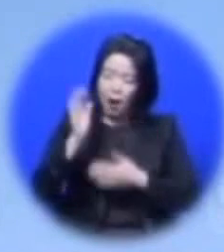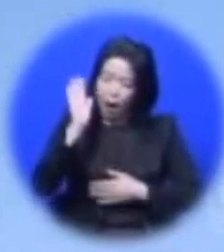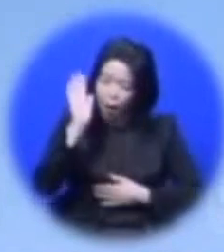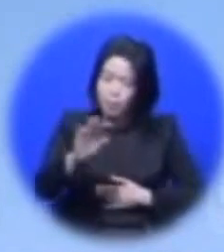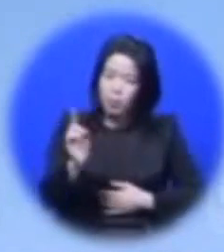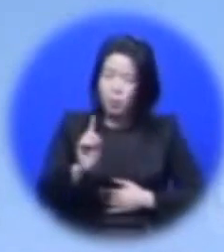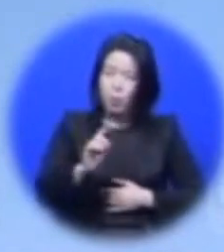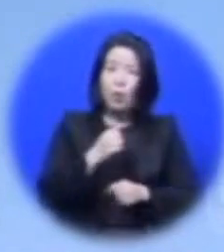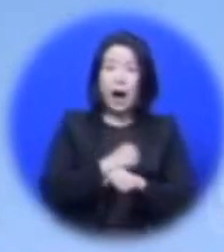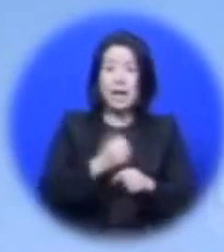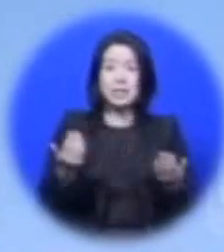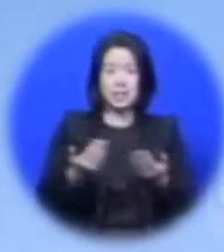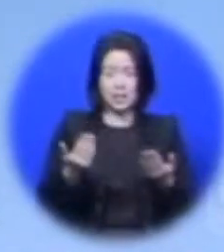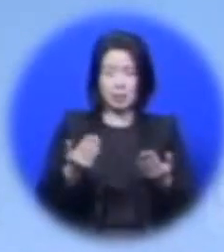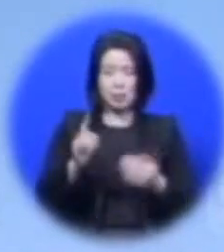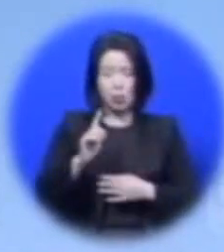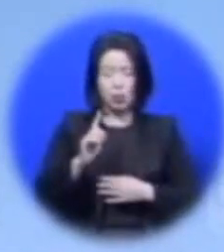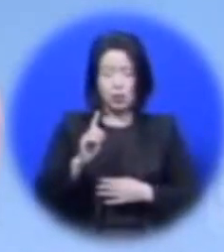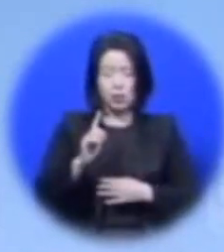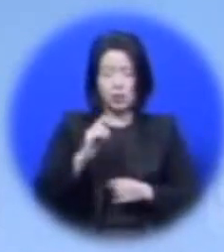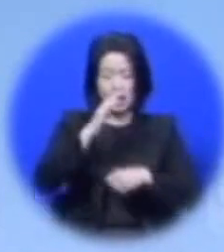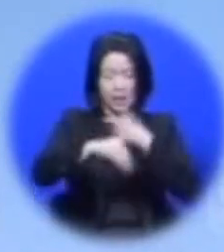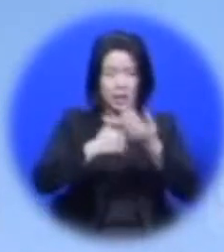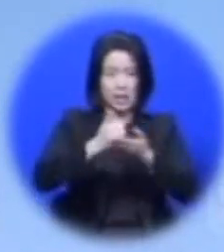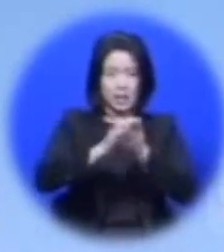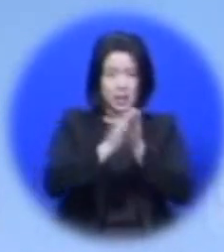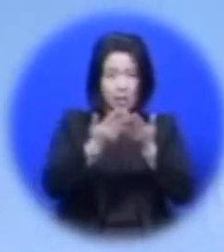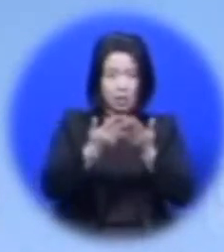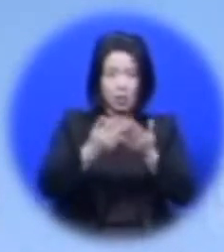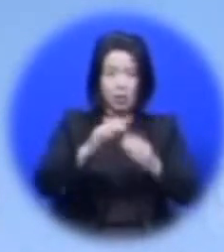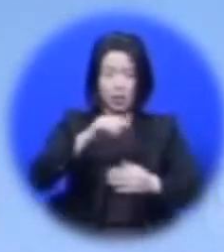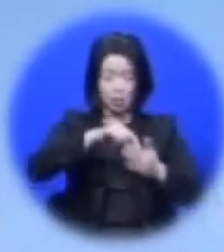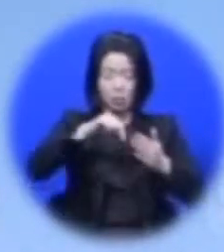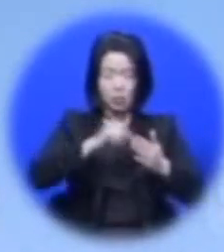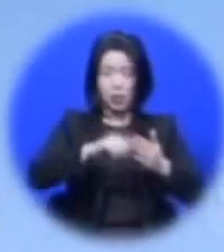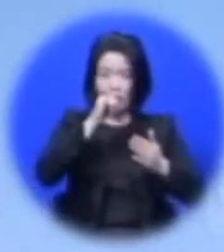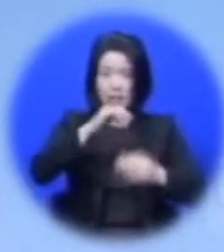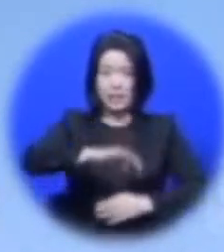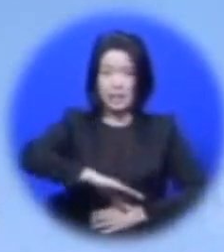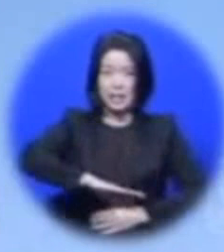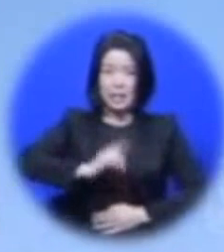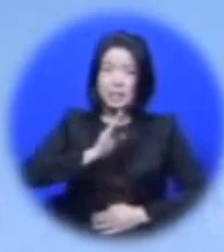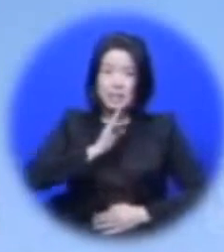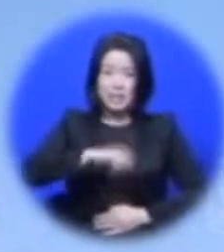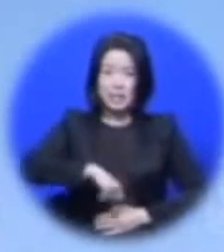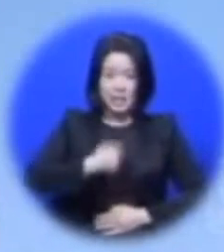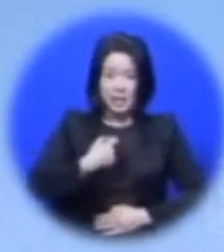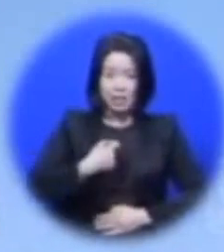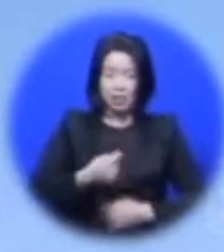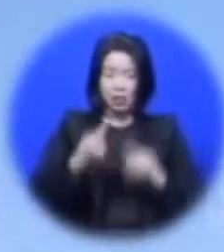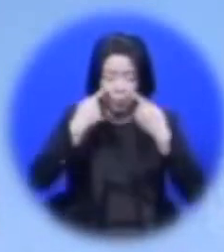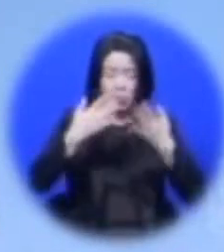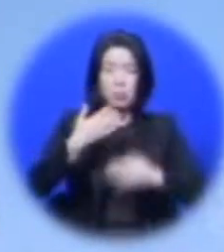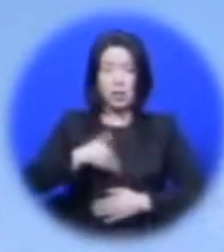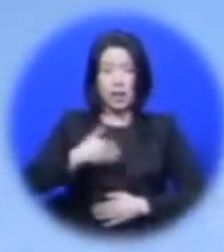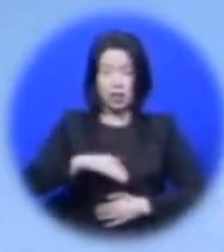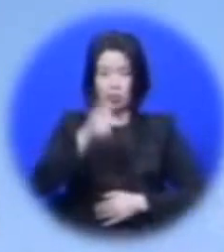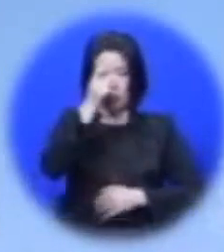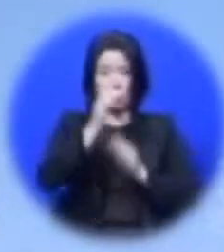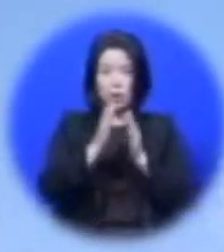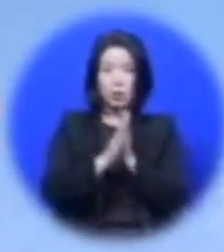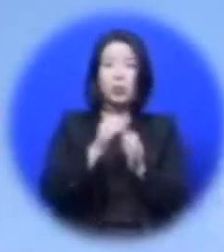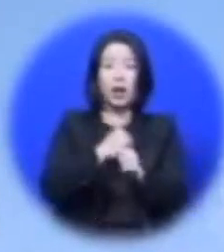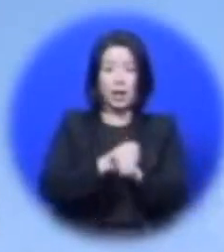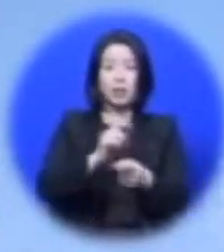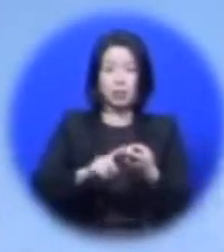것인지 성경에 있는 진리를 분명히 알고 기도하는 것과 그냥